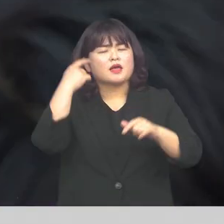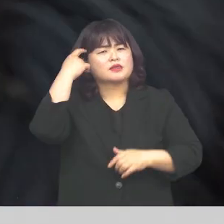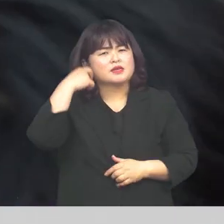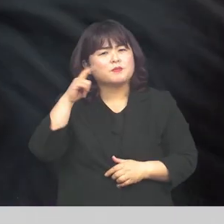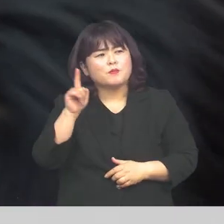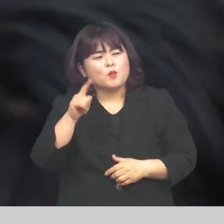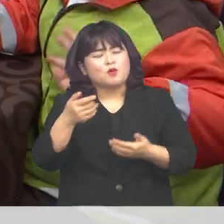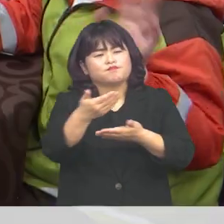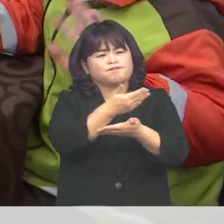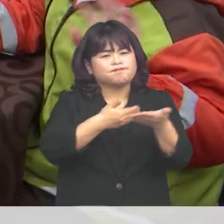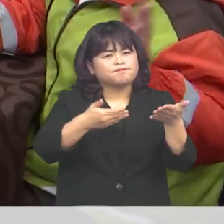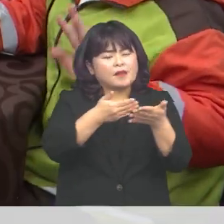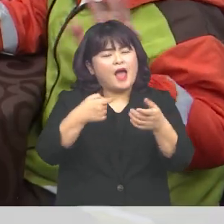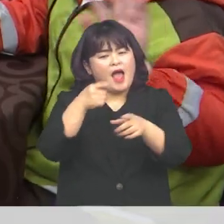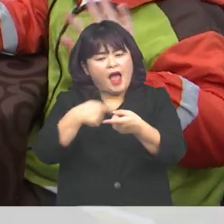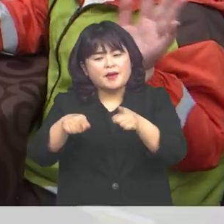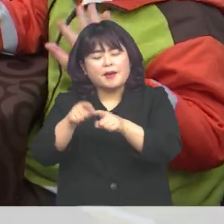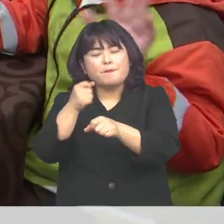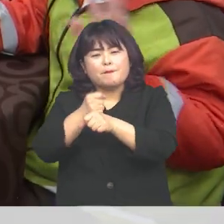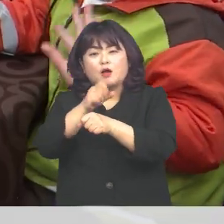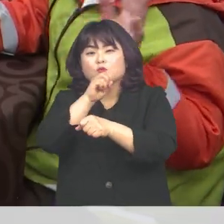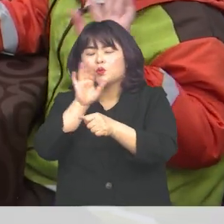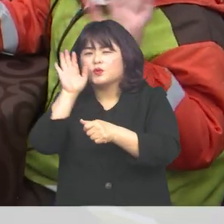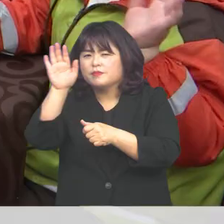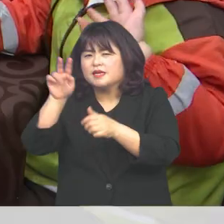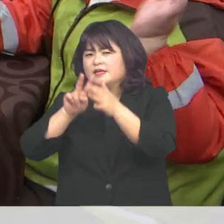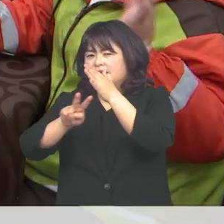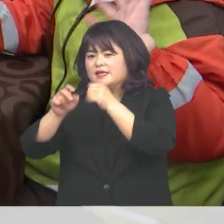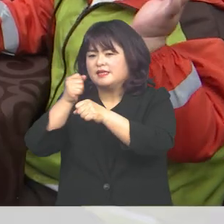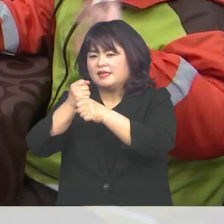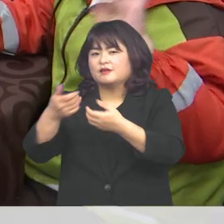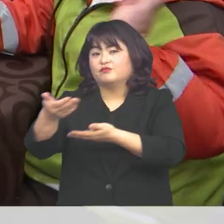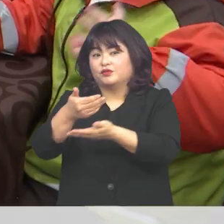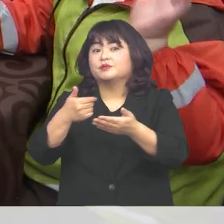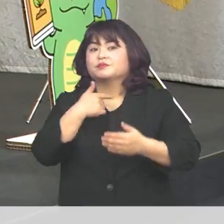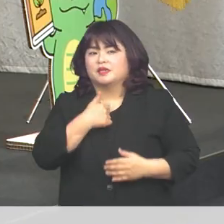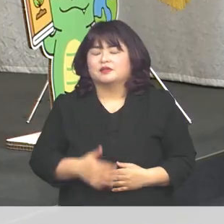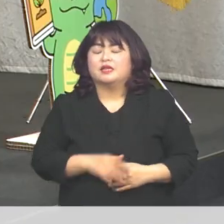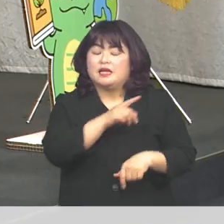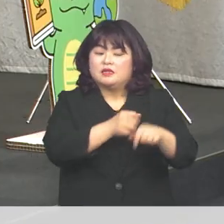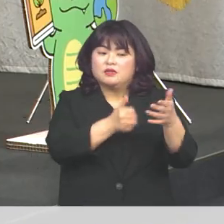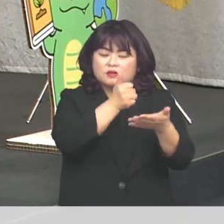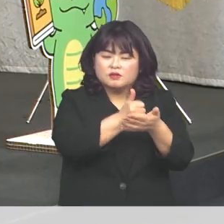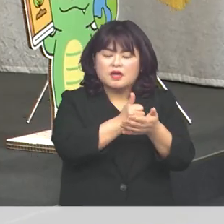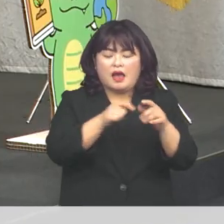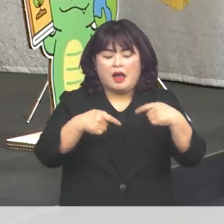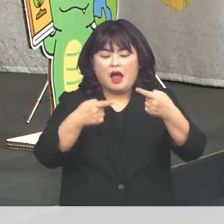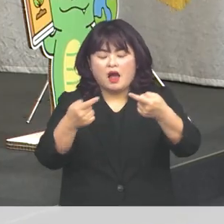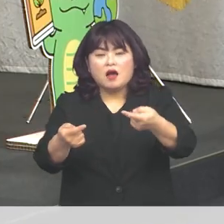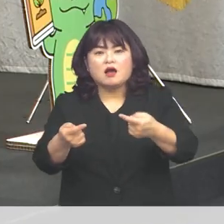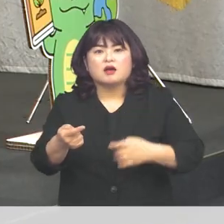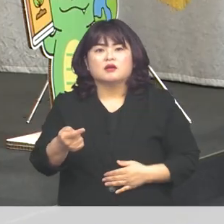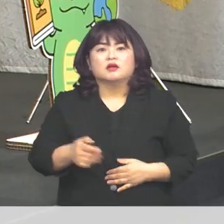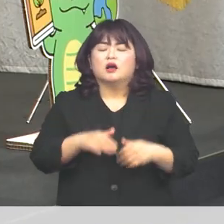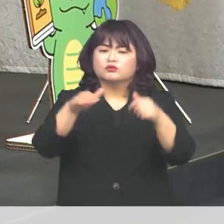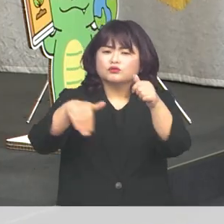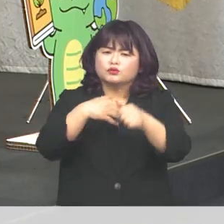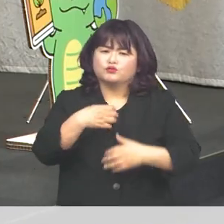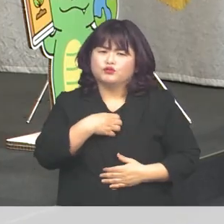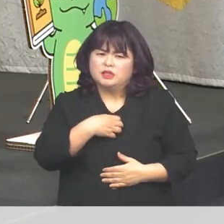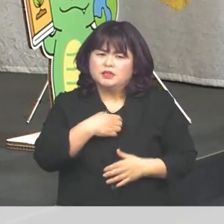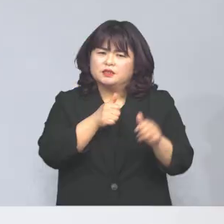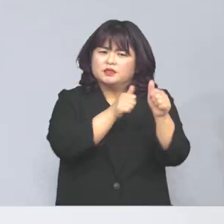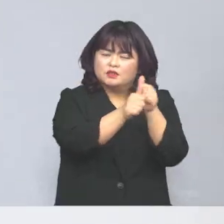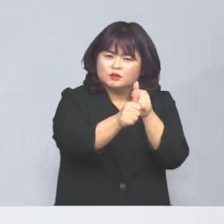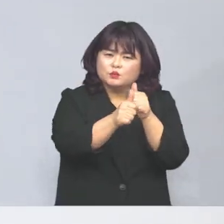해 경험을 나누며 함께 만드는 환경도시 용인의 비전을 다졌습니다. 이상일 시장은 행사에 참석해